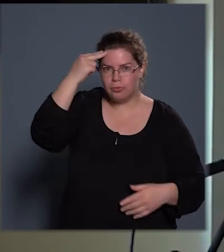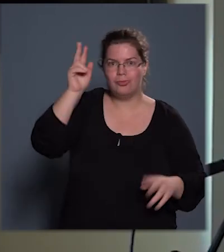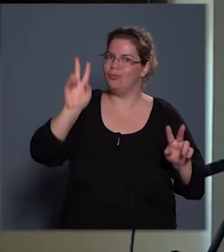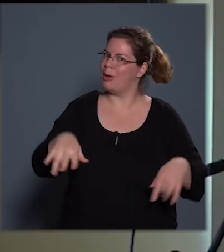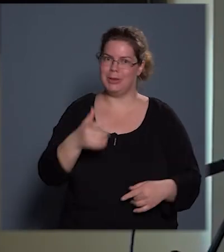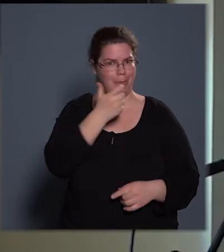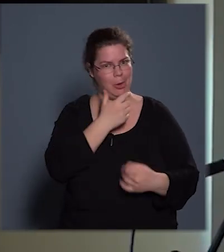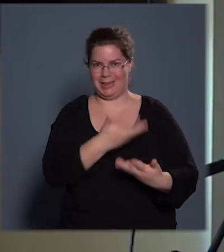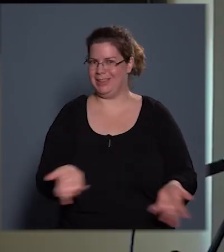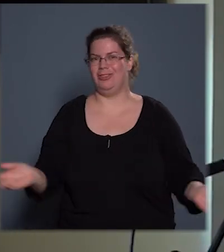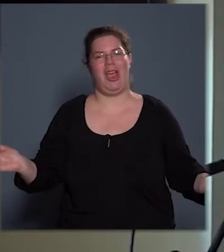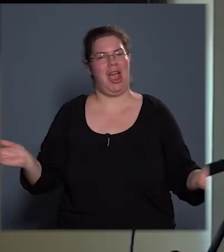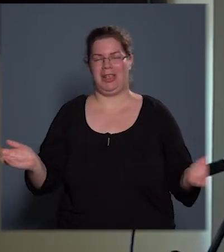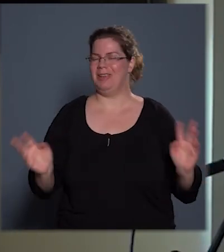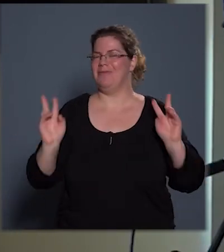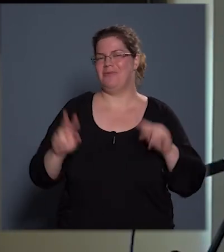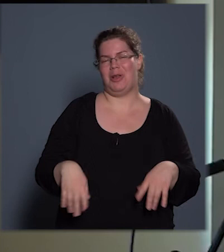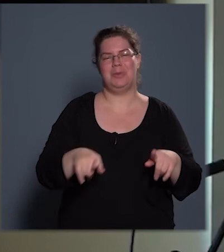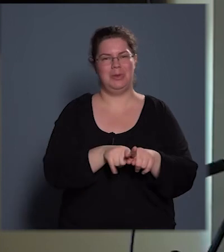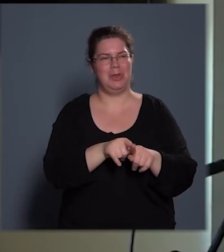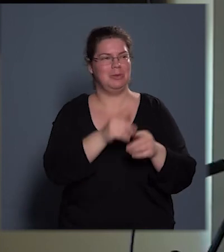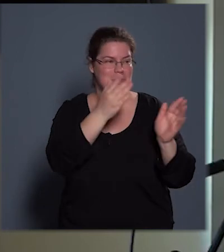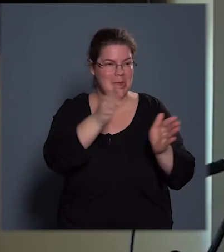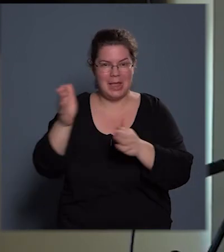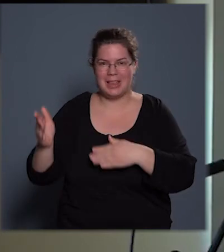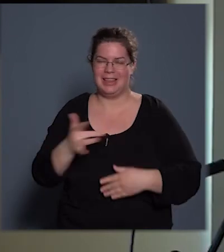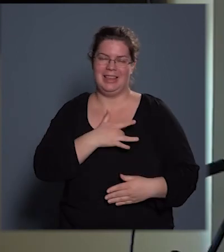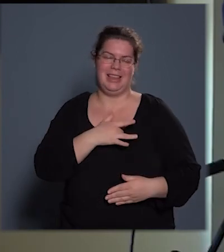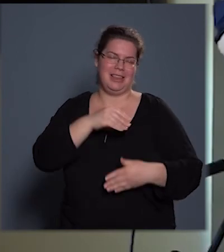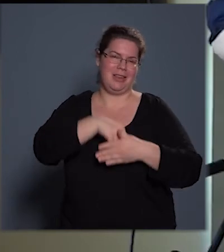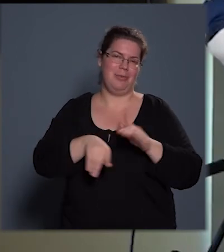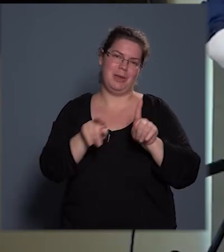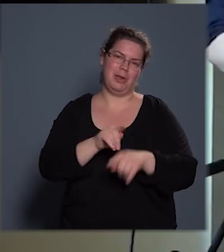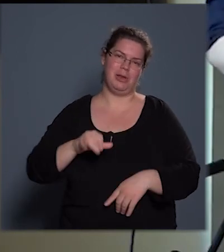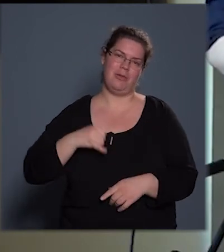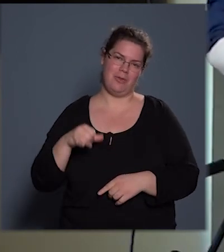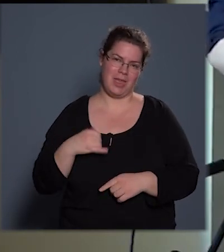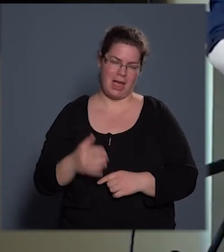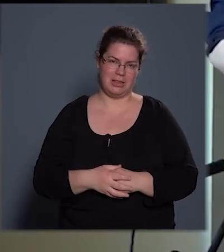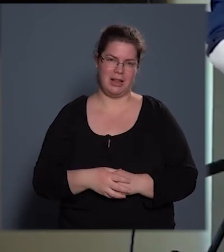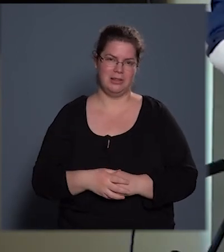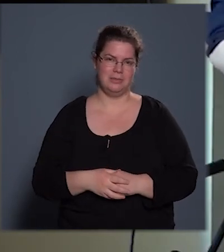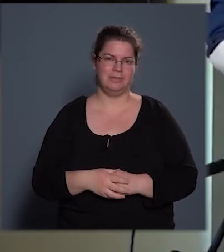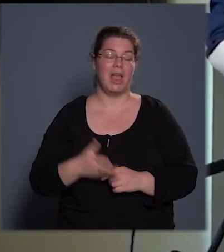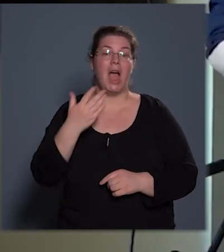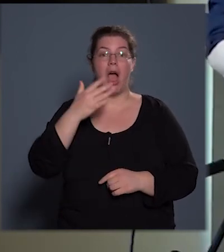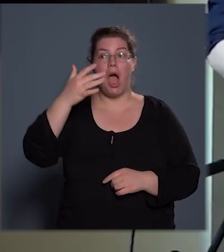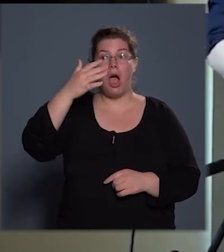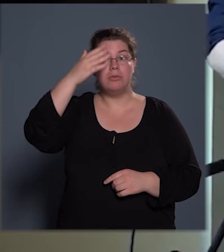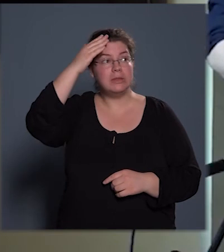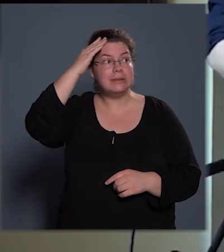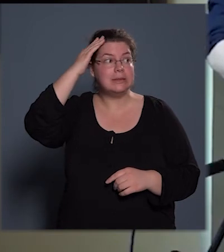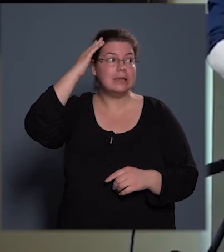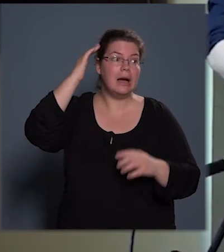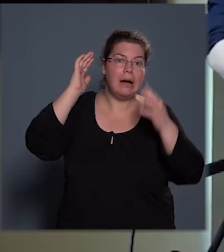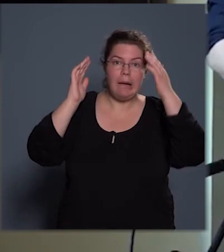öregszik senki, valóban ugyanúgy néznek ki, a szívükben ugyanolyan fiatalok, hogyha a fejükön a haj, mint ahogy